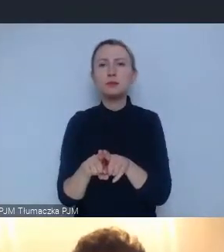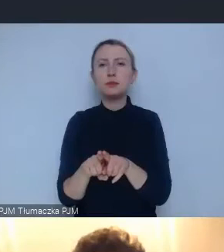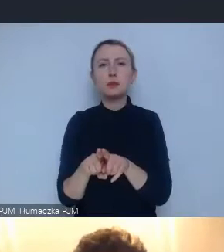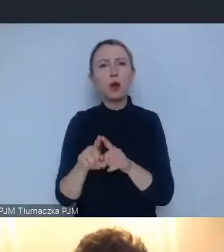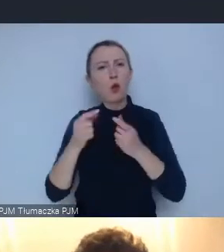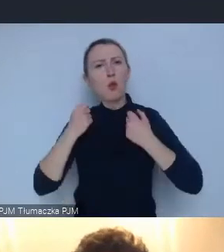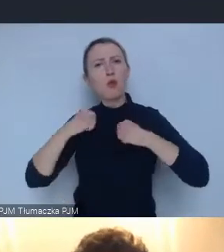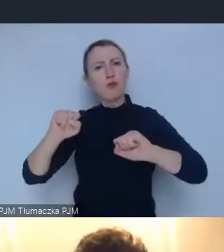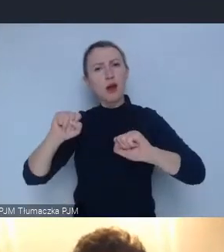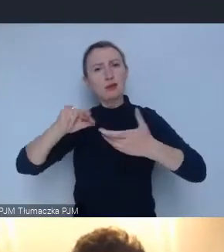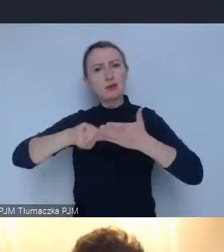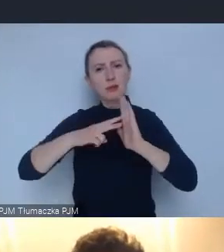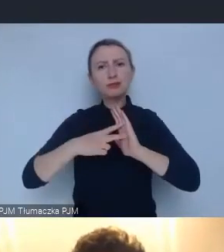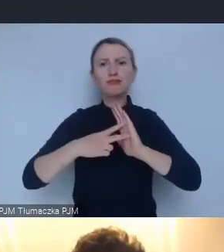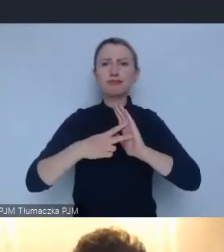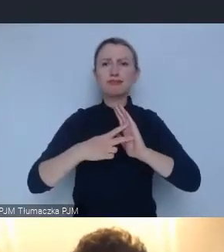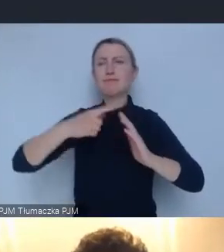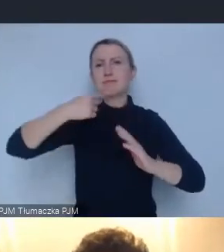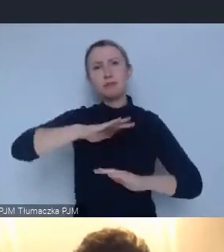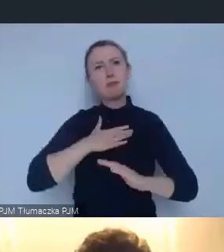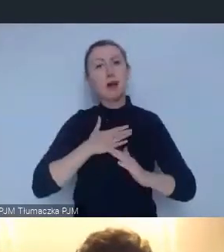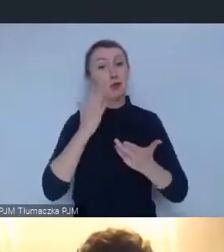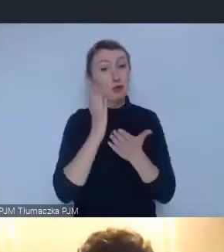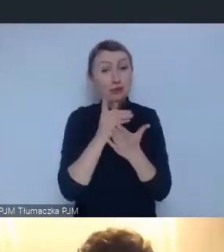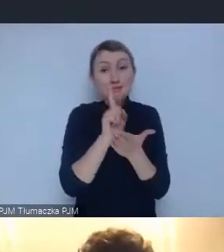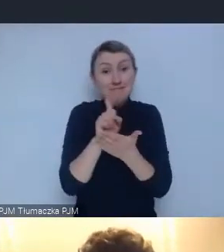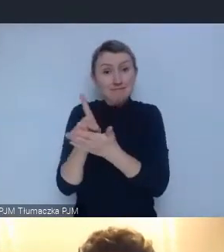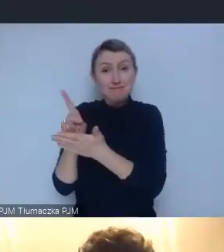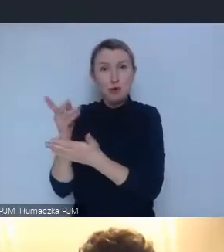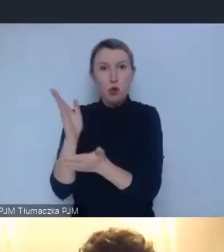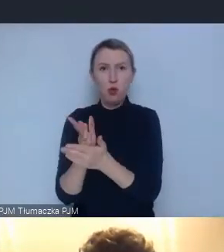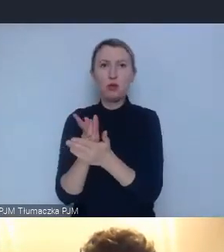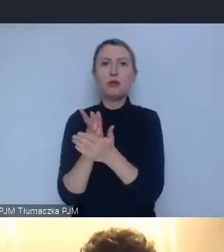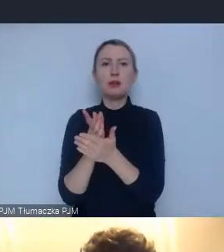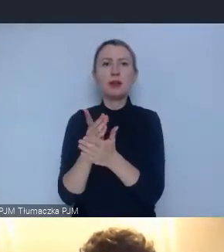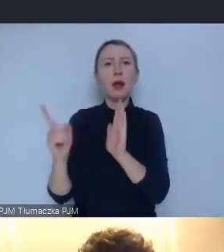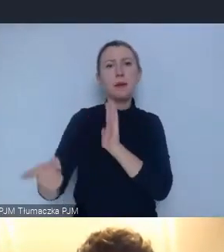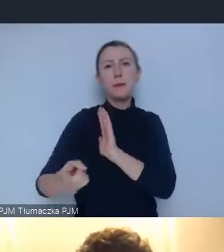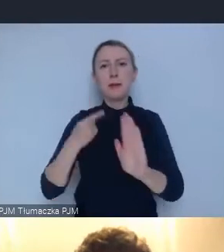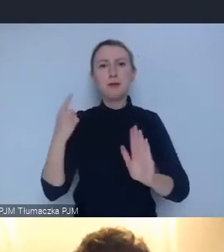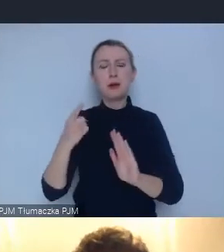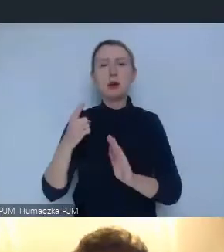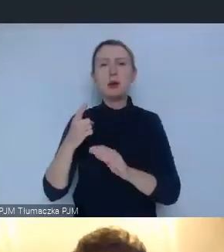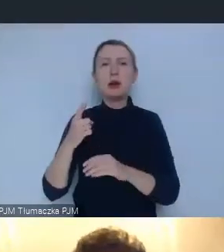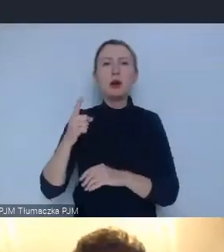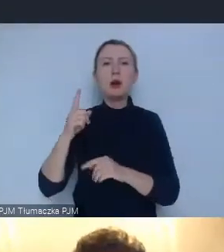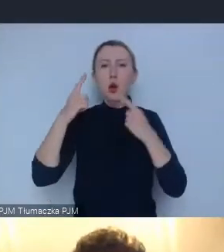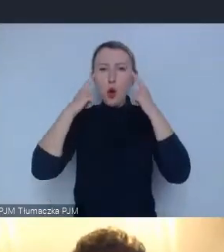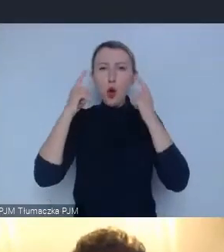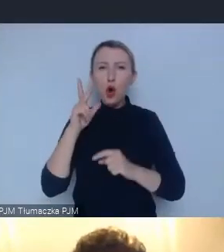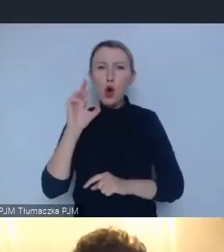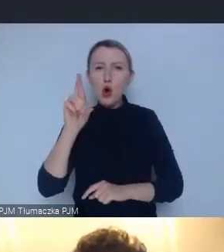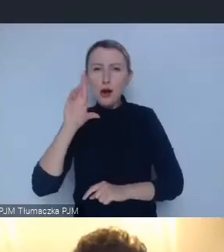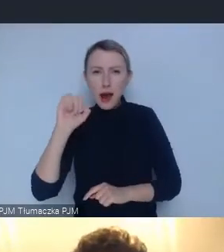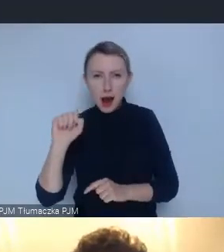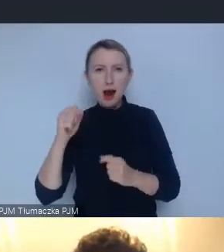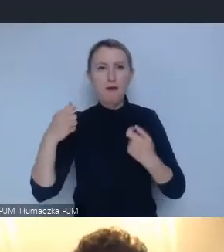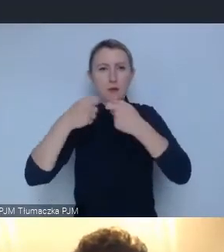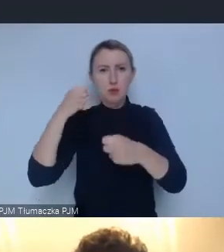odważną wizję, śmiałą wizję. Mamy już pierwsze sukcesy pierwszego wielkiego koreańskiego inwestora. Trwają rozmowy